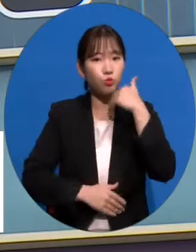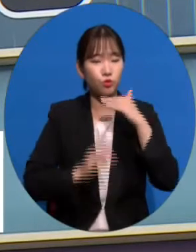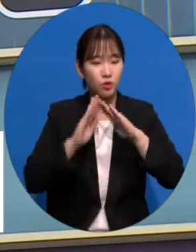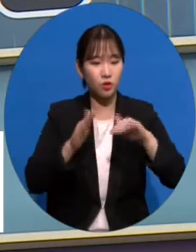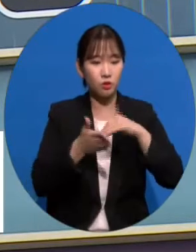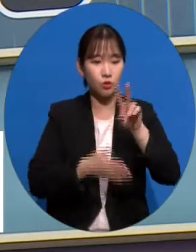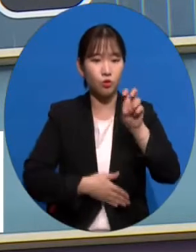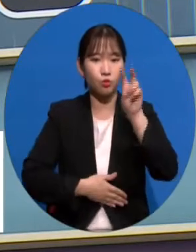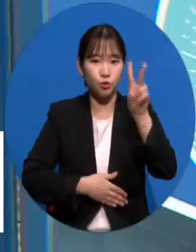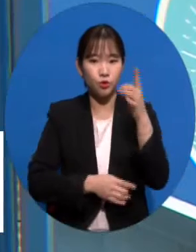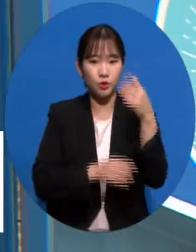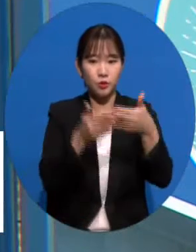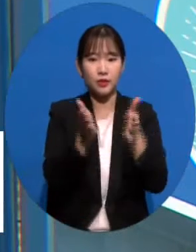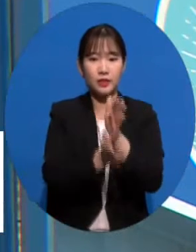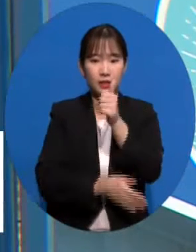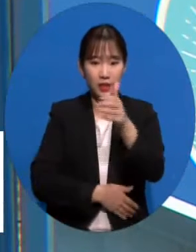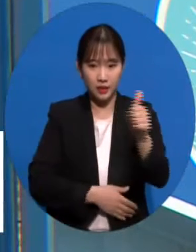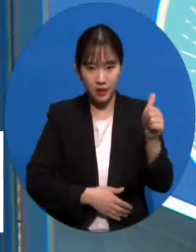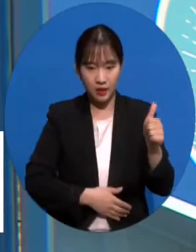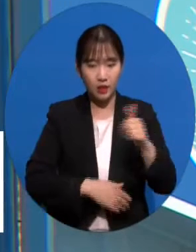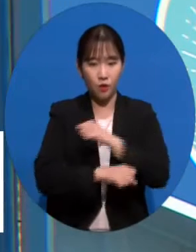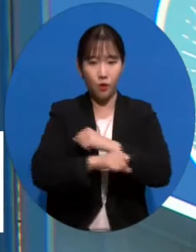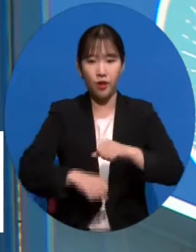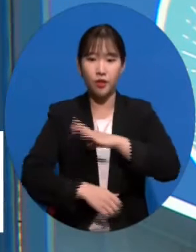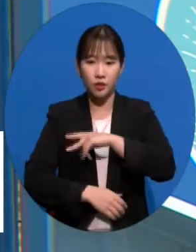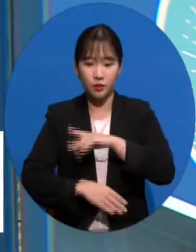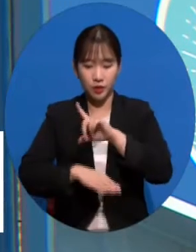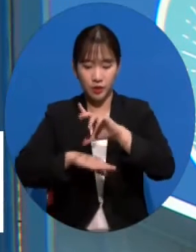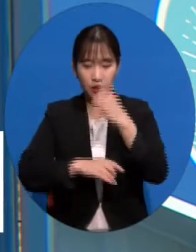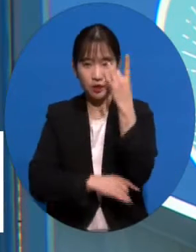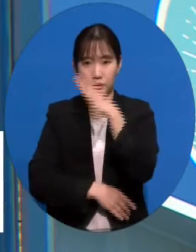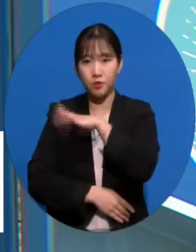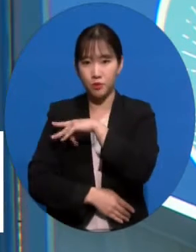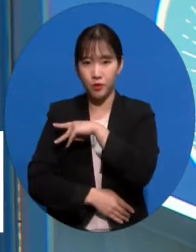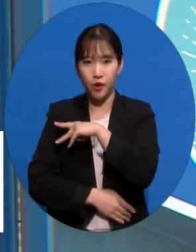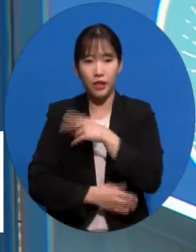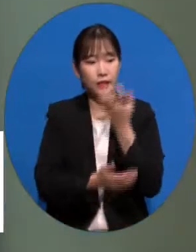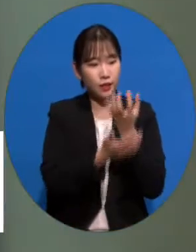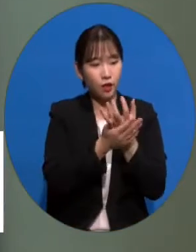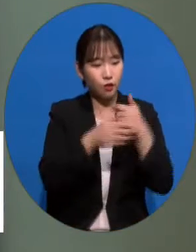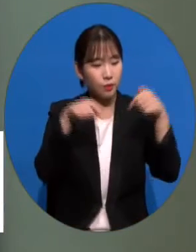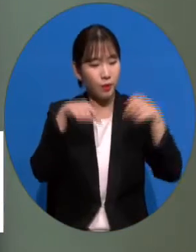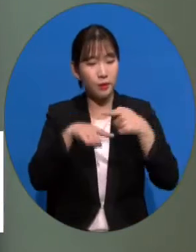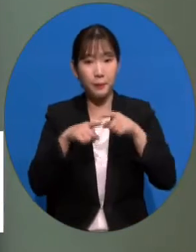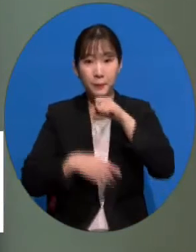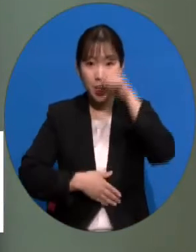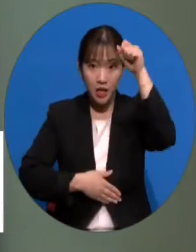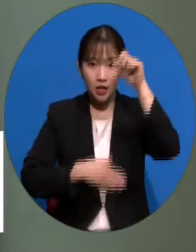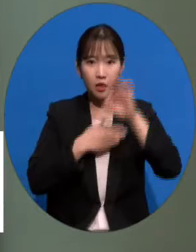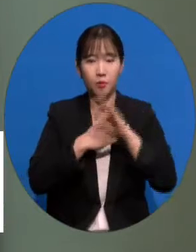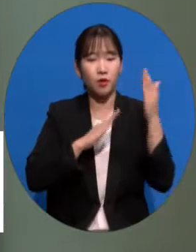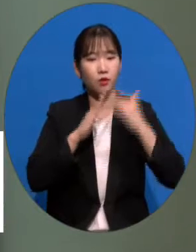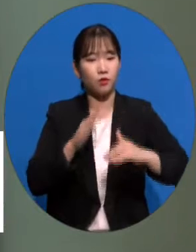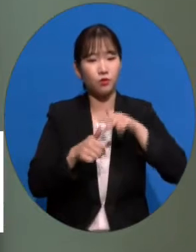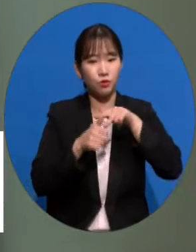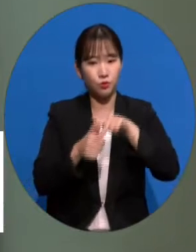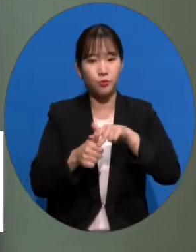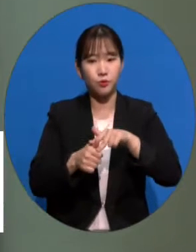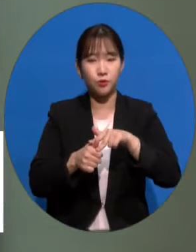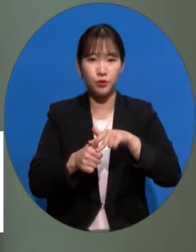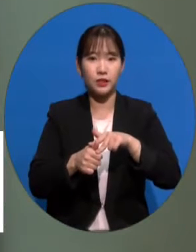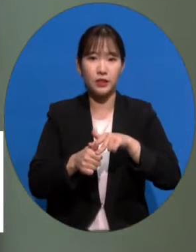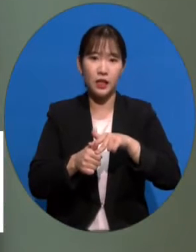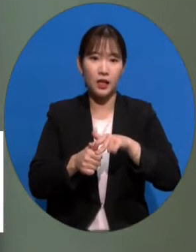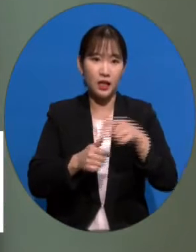전남 22개 기초단체장과 광역의원 기초의원 등으로 서류와 면접 심사를 통과하면 공직 후보자 역량